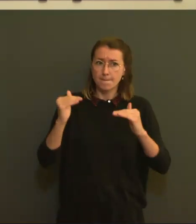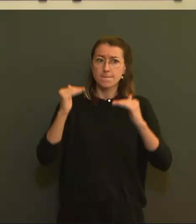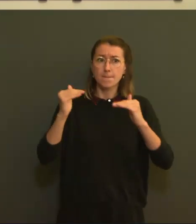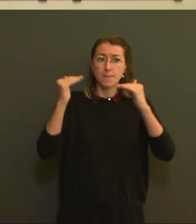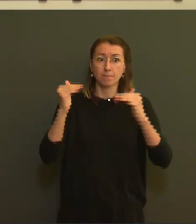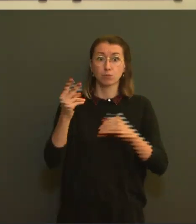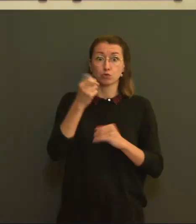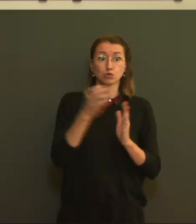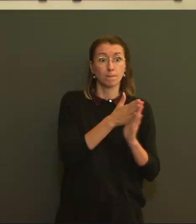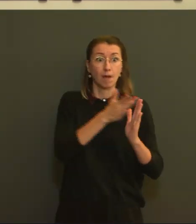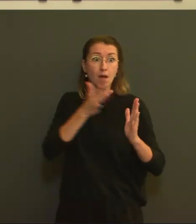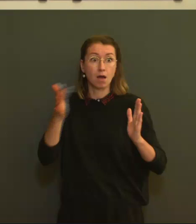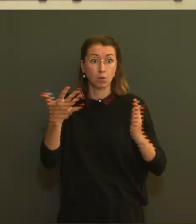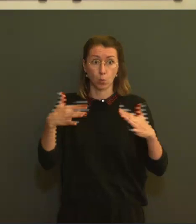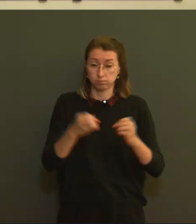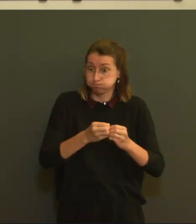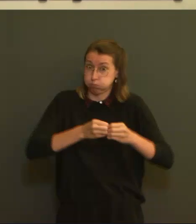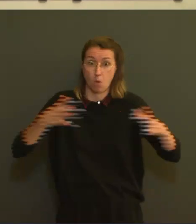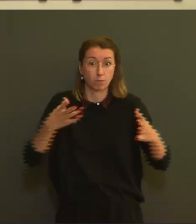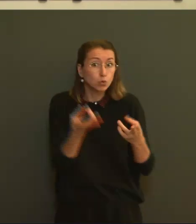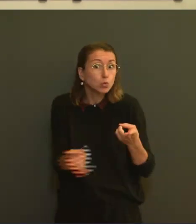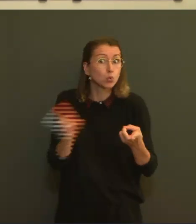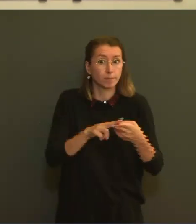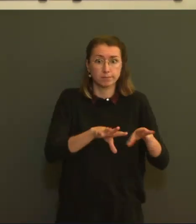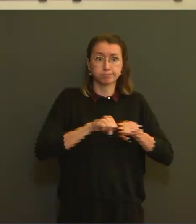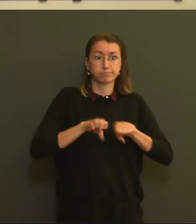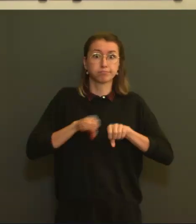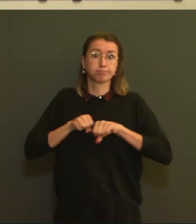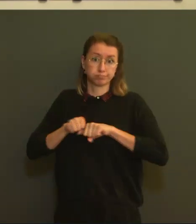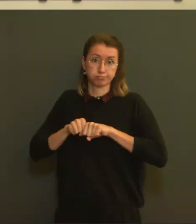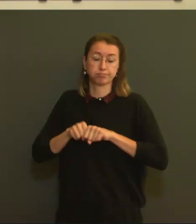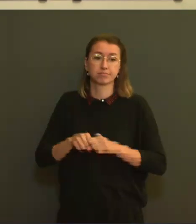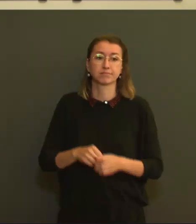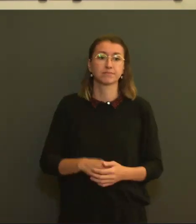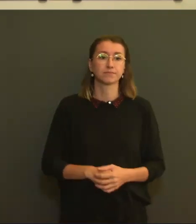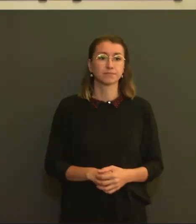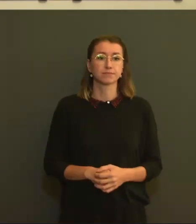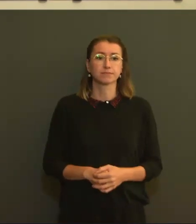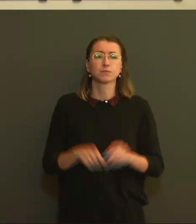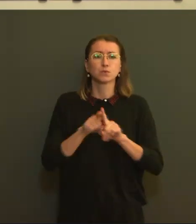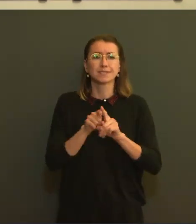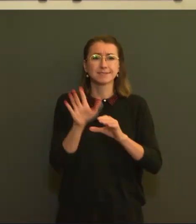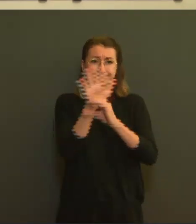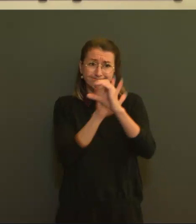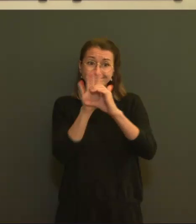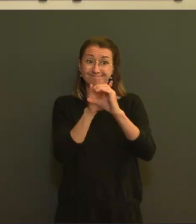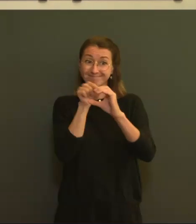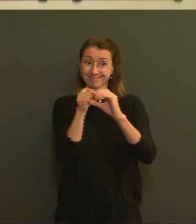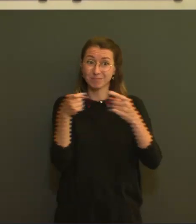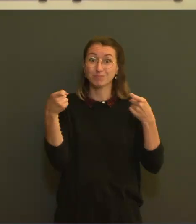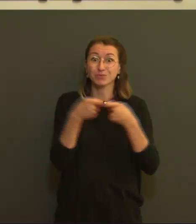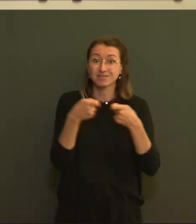semaines. À Bruxelles, on constate également une augmentation régulière de nombre de cas effectués